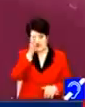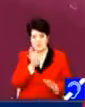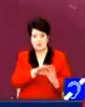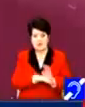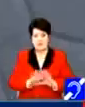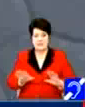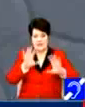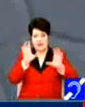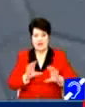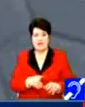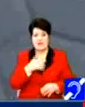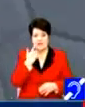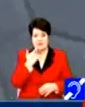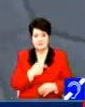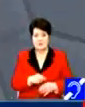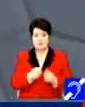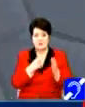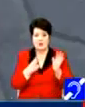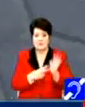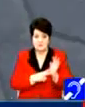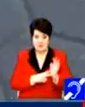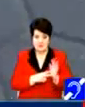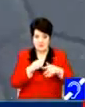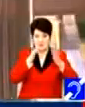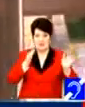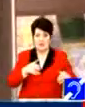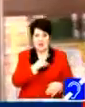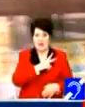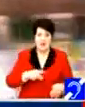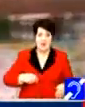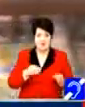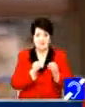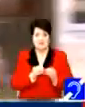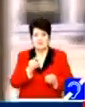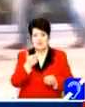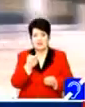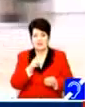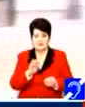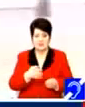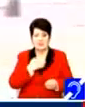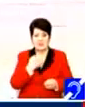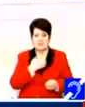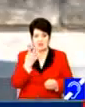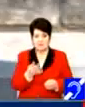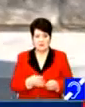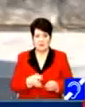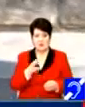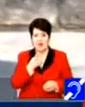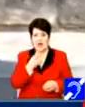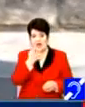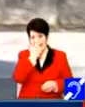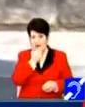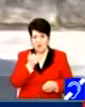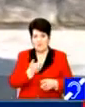amplasate ilegal, activiștii civici au depistat 17 gherete ilegale la Cahul, 10 la Hâncești, 4 la Strășeni și alte 3 la Ialoveni.